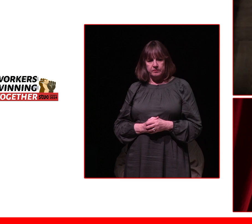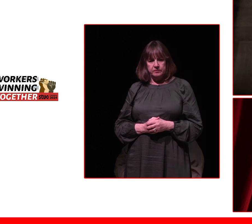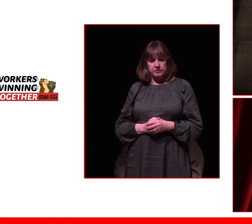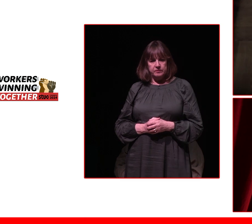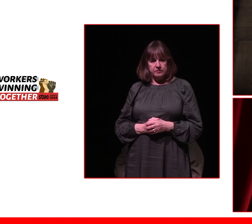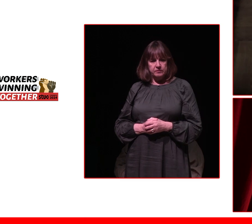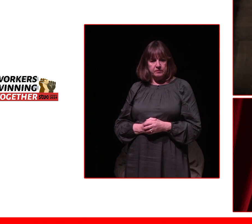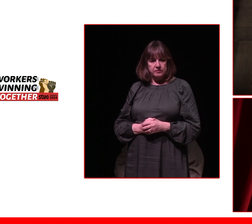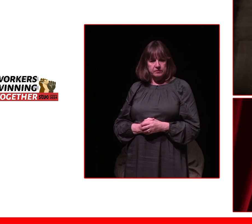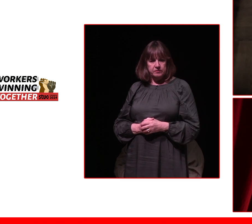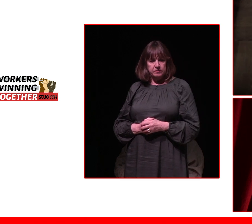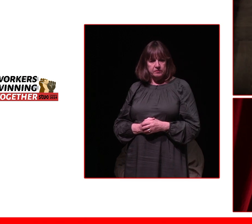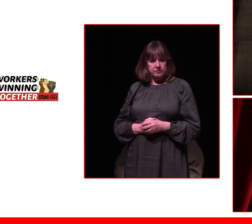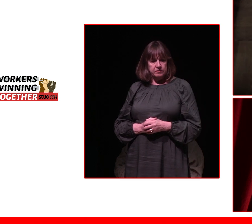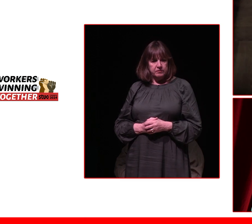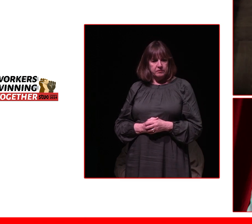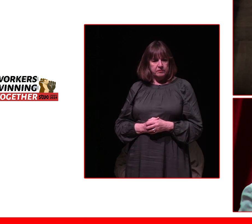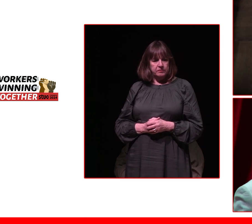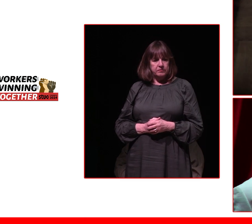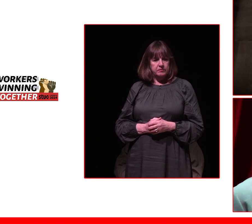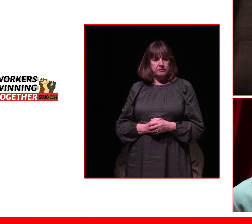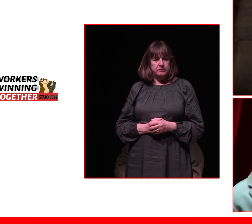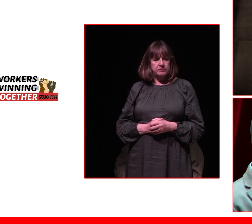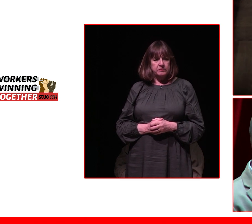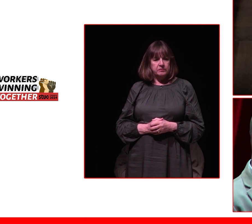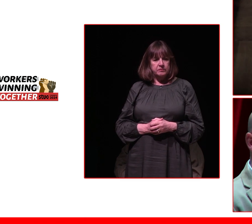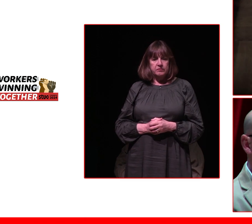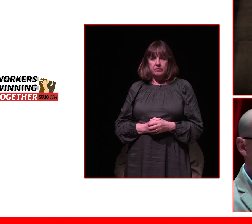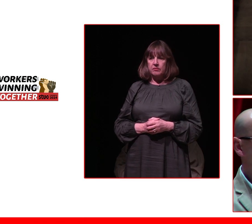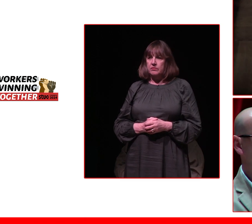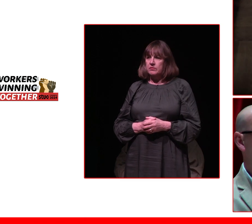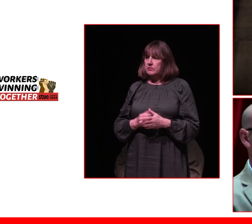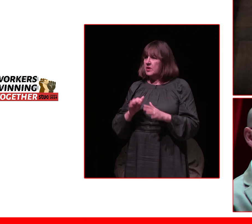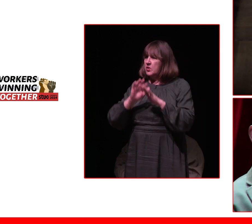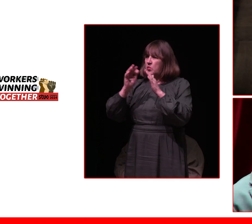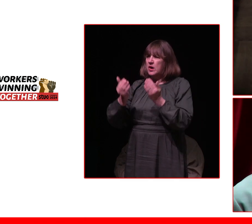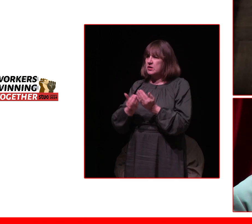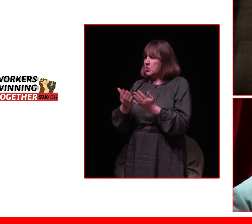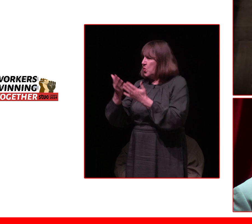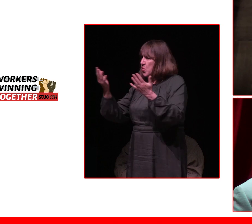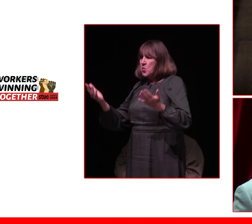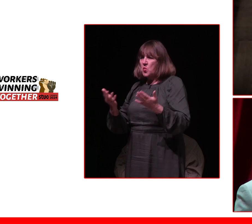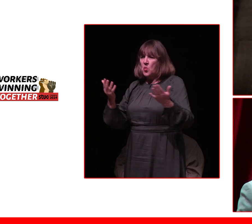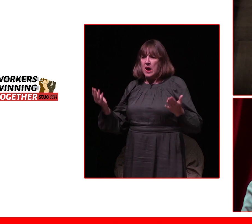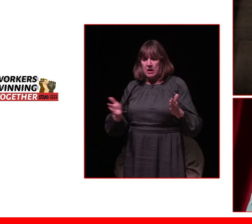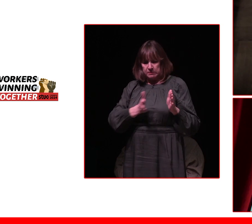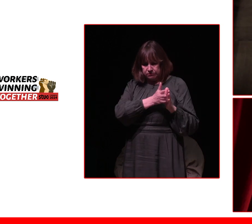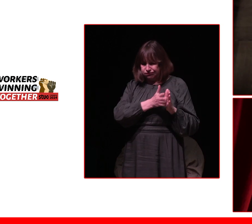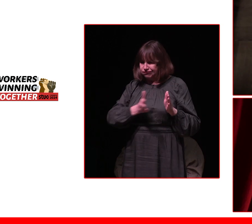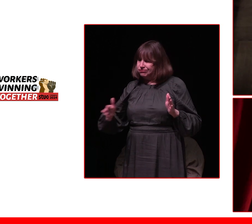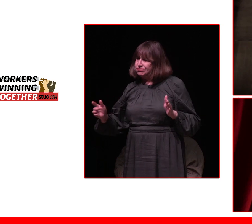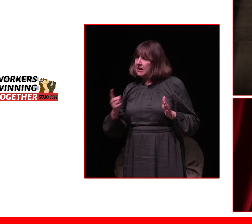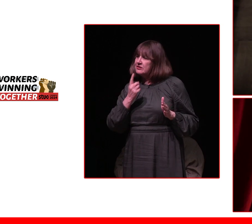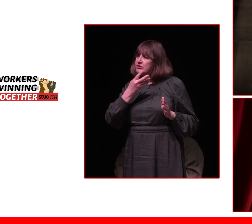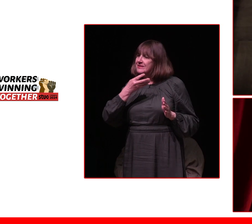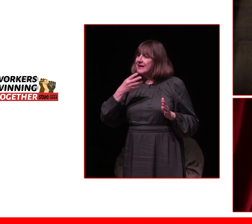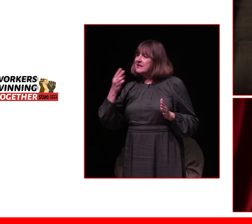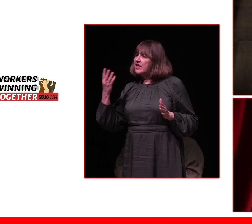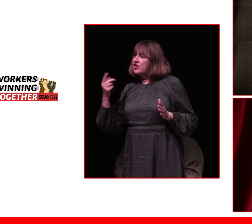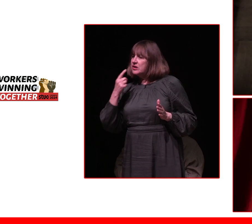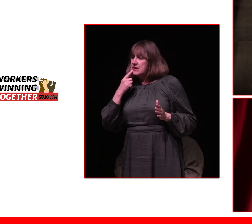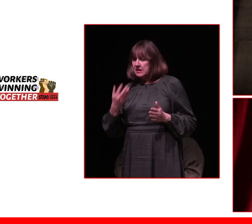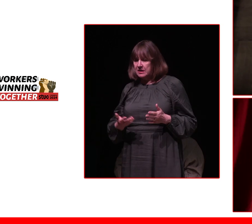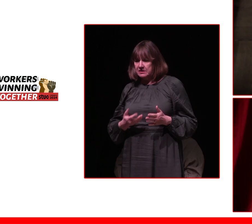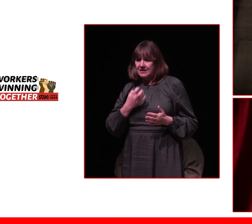193 يوم؟ Where is the world in this 193 days? Israel's